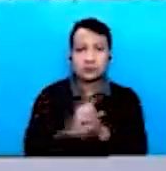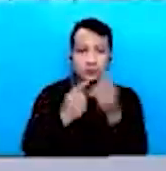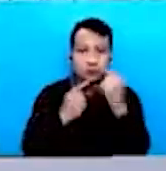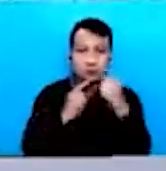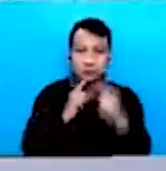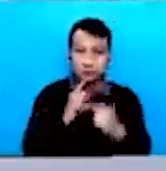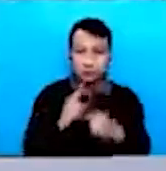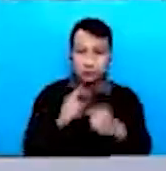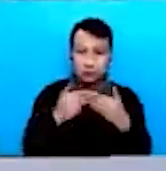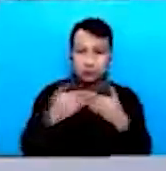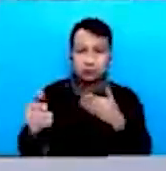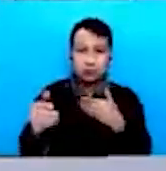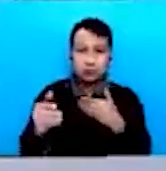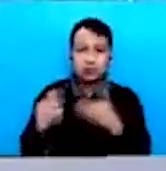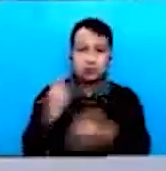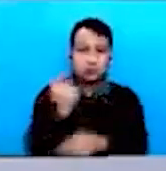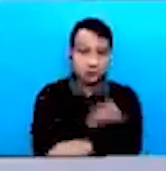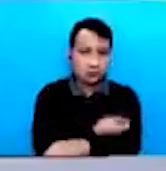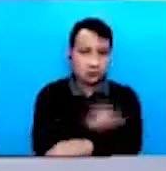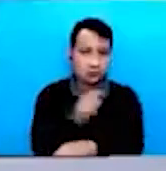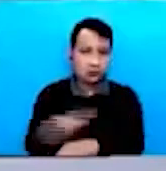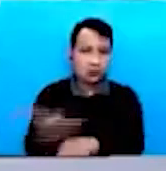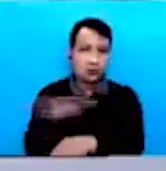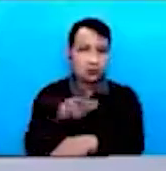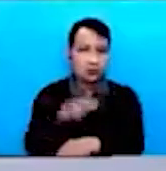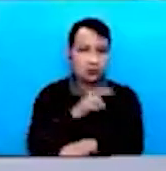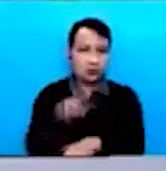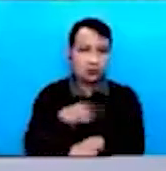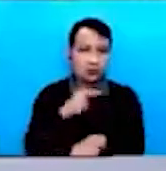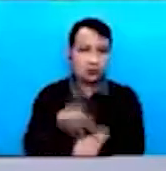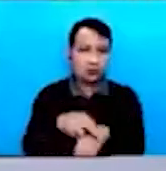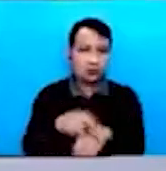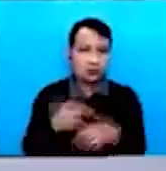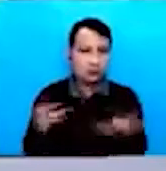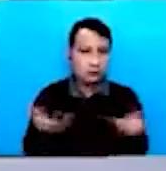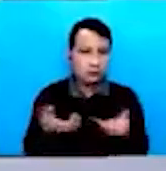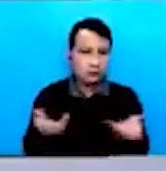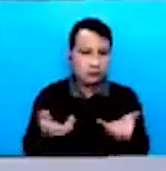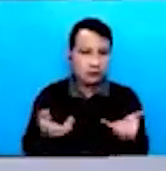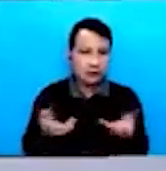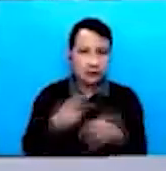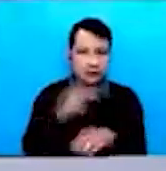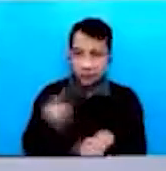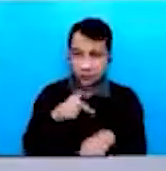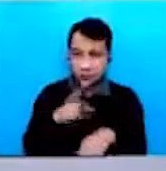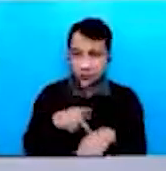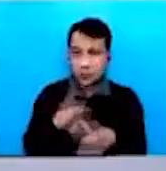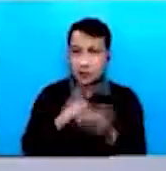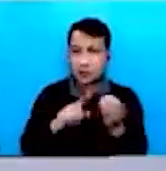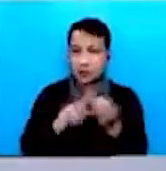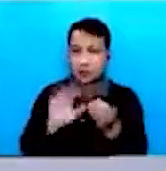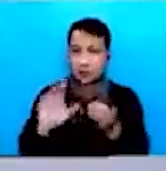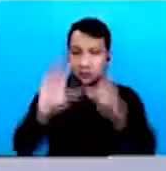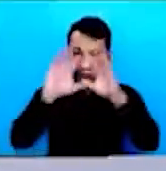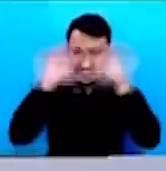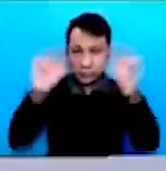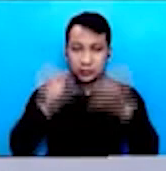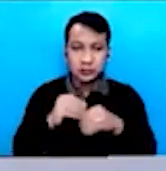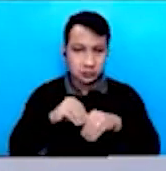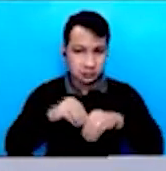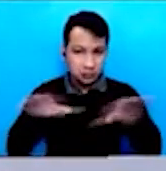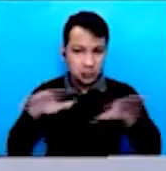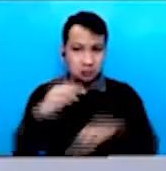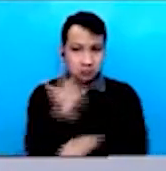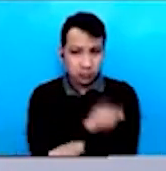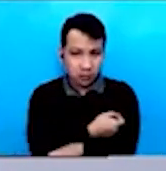tuloy-tuloy ang pagbabakuna sa lahat ng rehiyon. Pero nasaan na ba ang Pilipinas pagdating sa vaccine rollout? Masasabing may